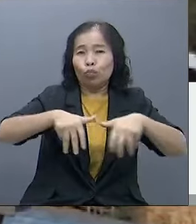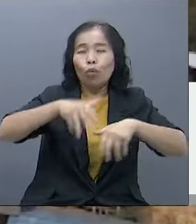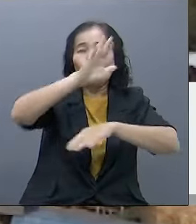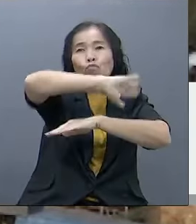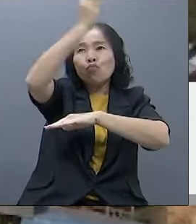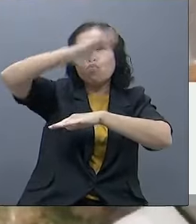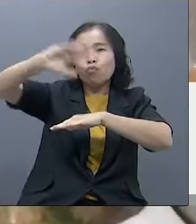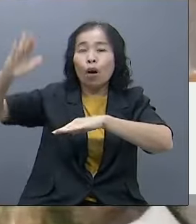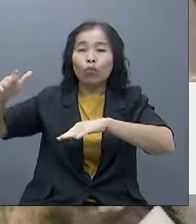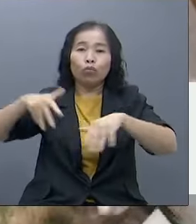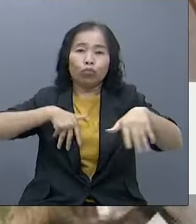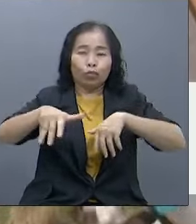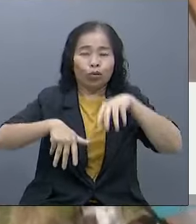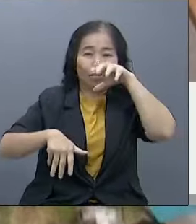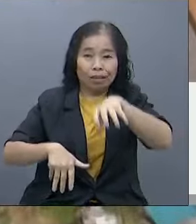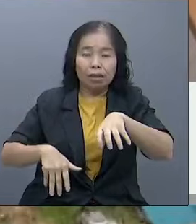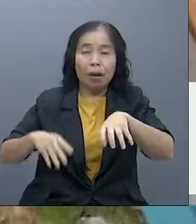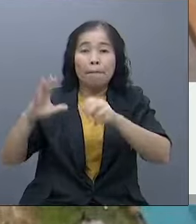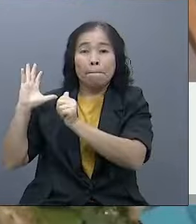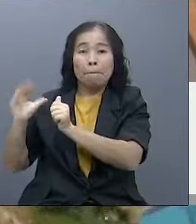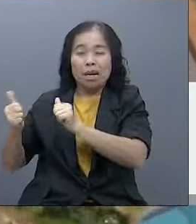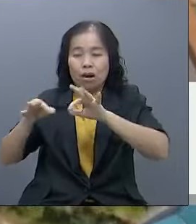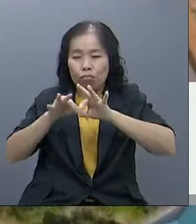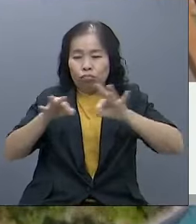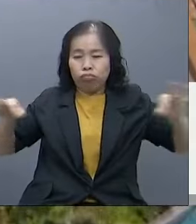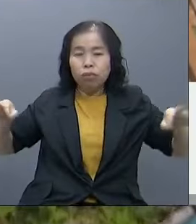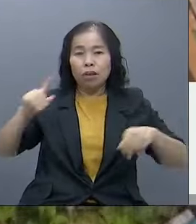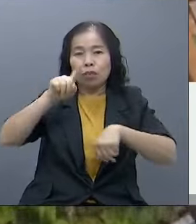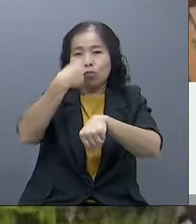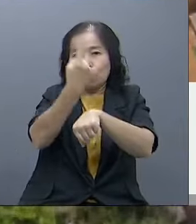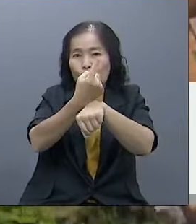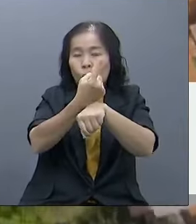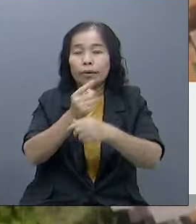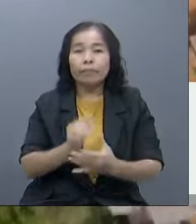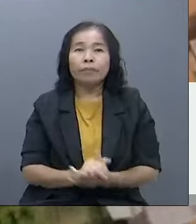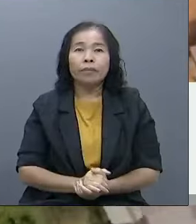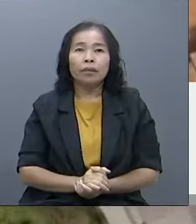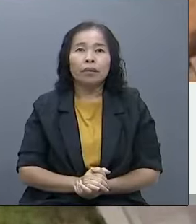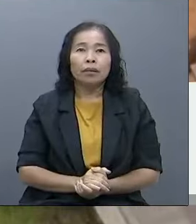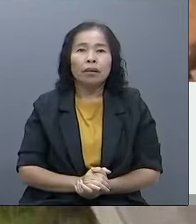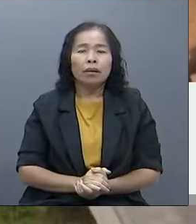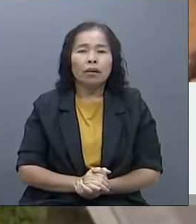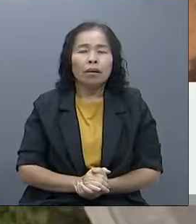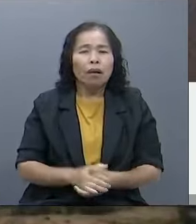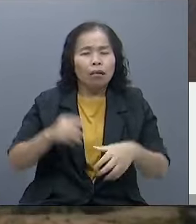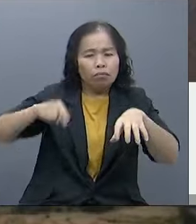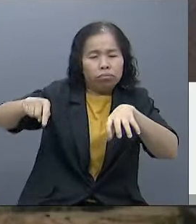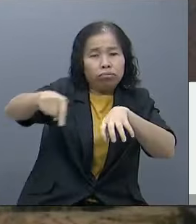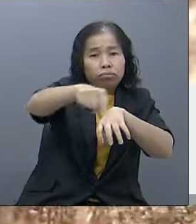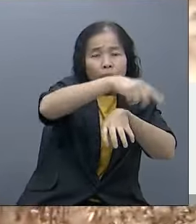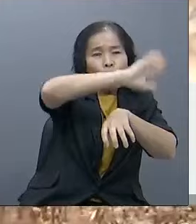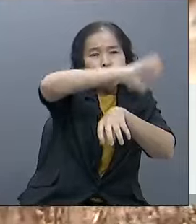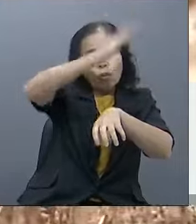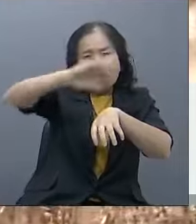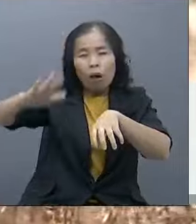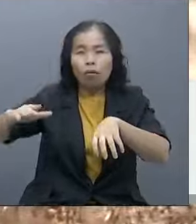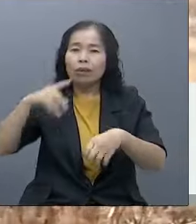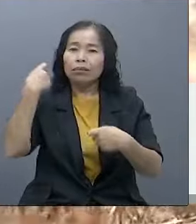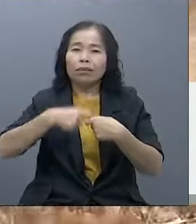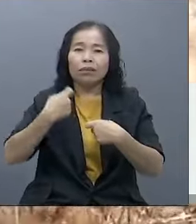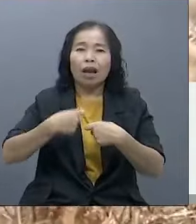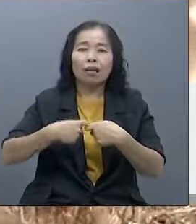อยู่ห่างจากตัวเมืองไปไกลกว่า1ชั่วโมงนะคะความซับซ้อนของพื้นที่ทำให้การค้นหาเต็มไปด้วยความย